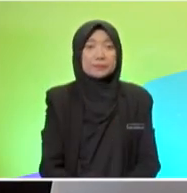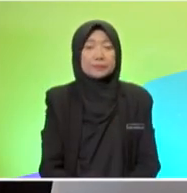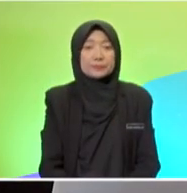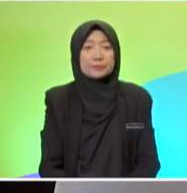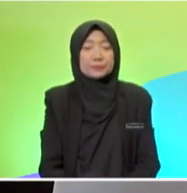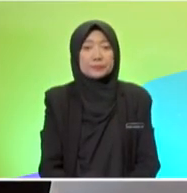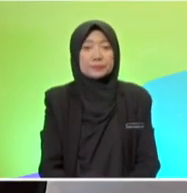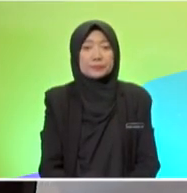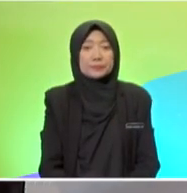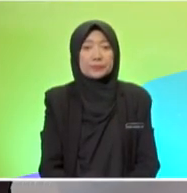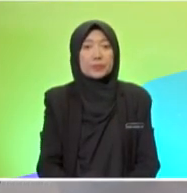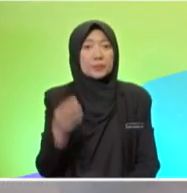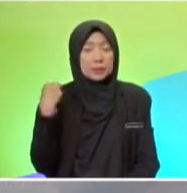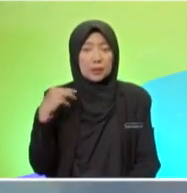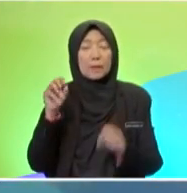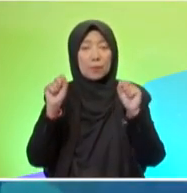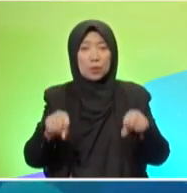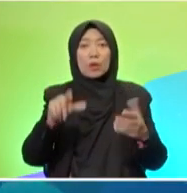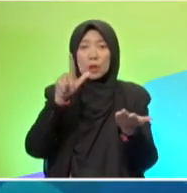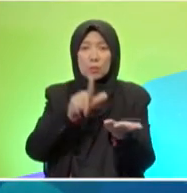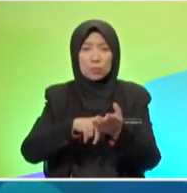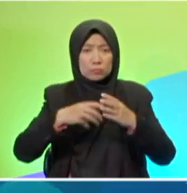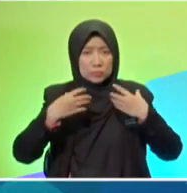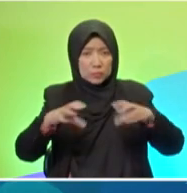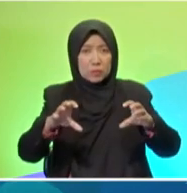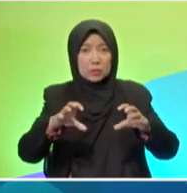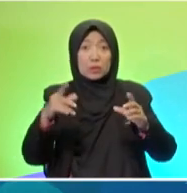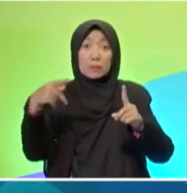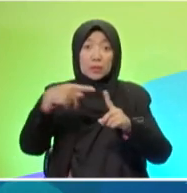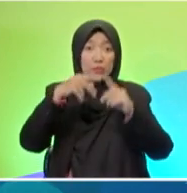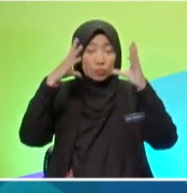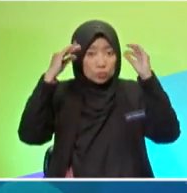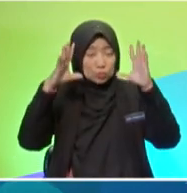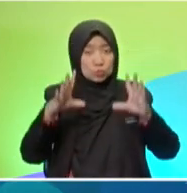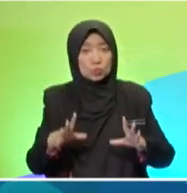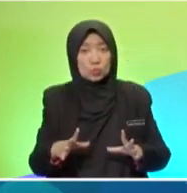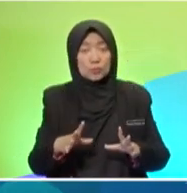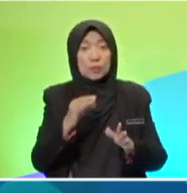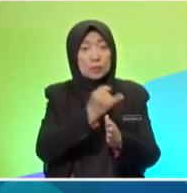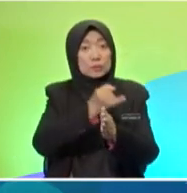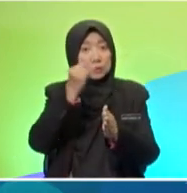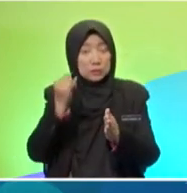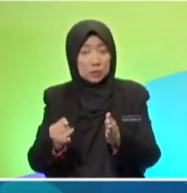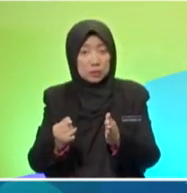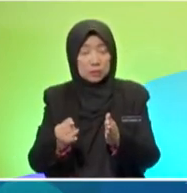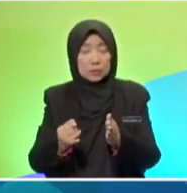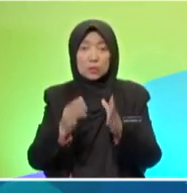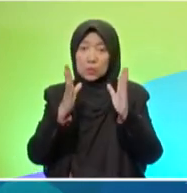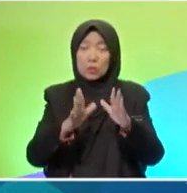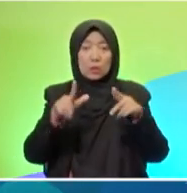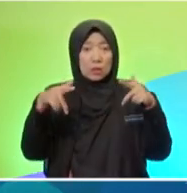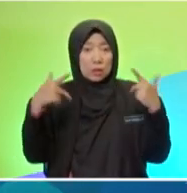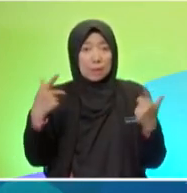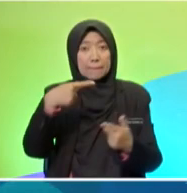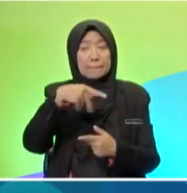adalah mereka boleh laporkan segera kepada guru kepada Jiran kepada pihak bekal setempatan dan kepada